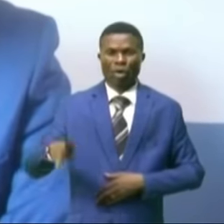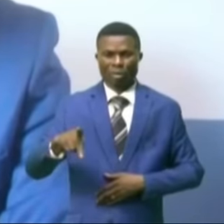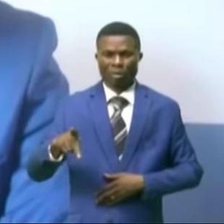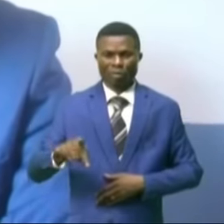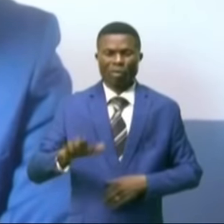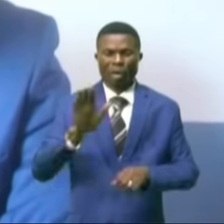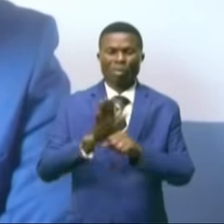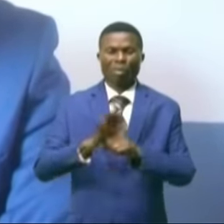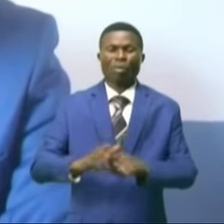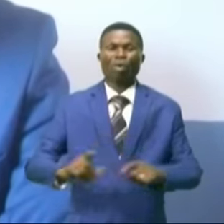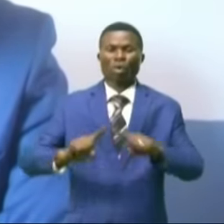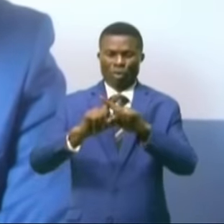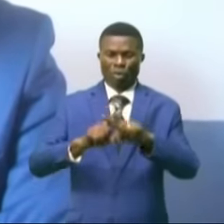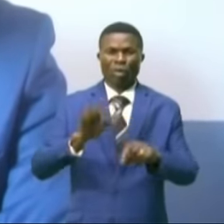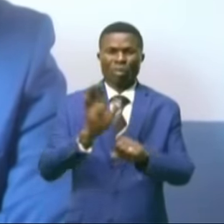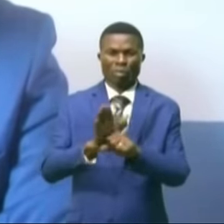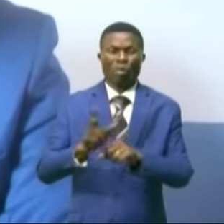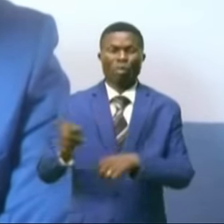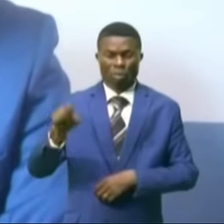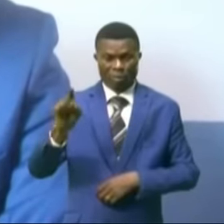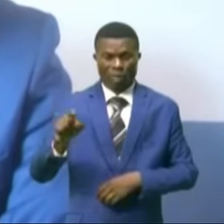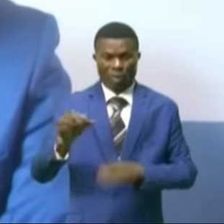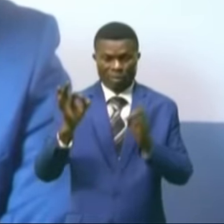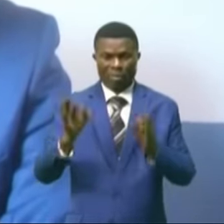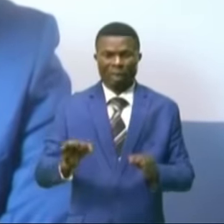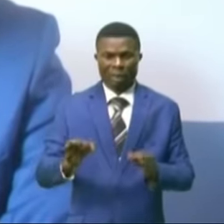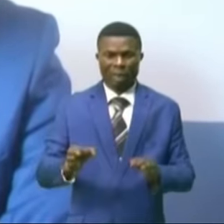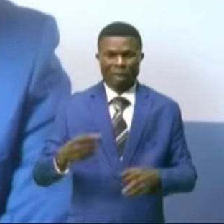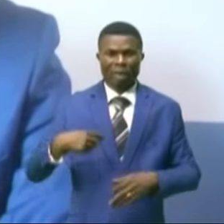post-conflit. Nous sommes une jeune province. Nous sommes